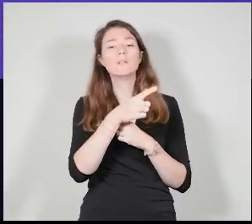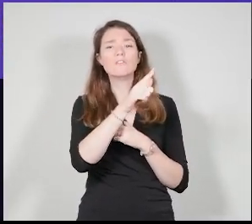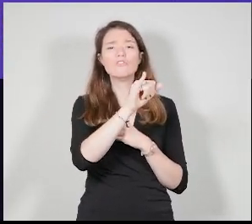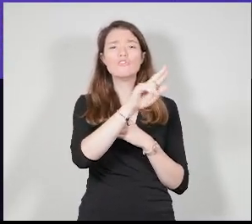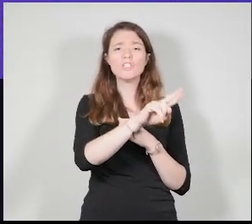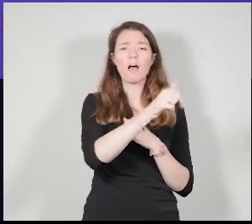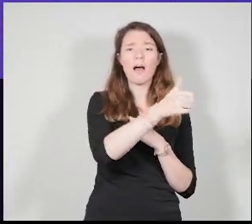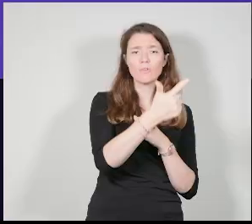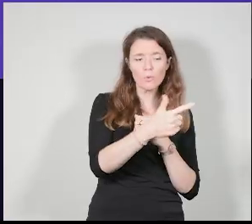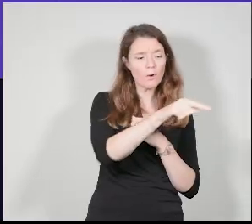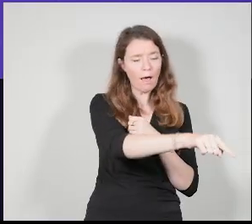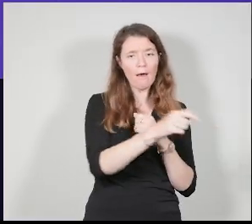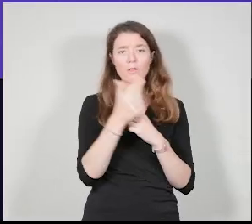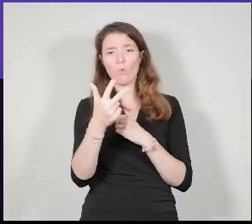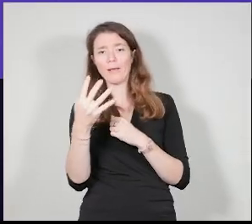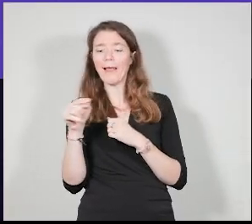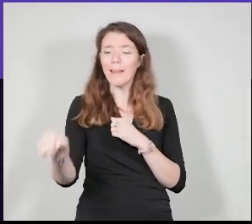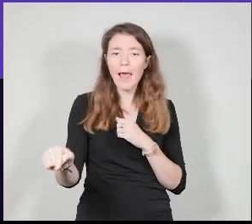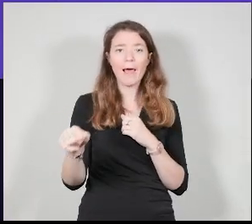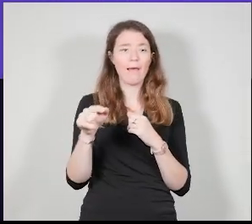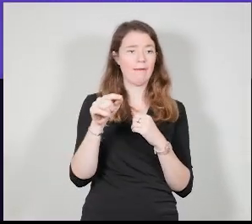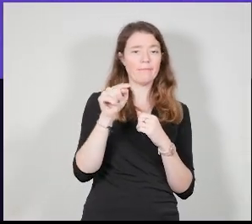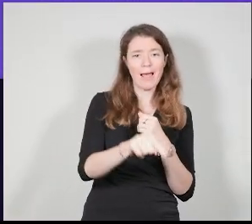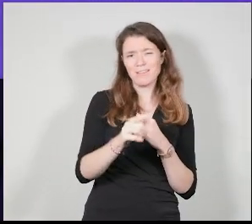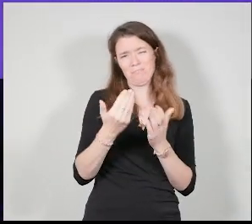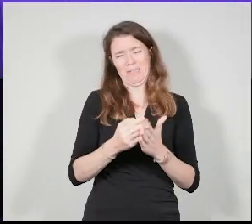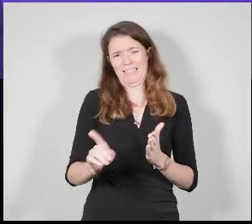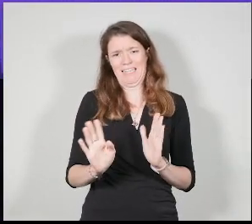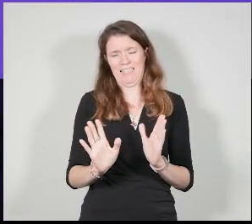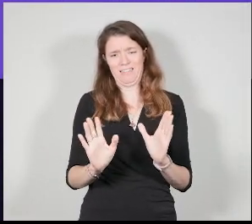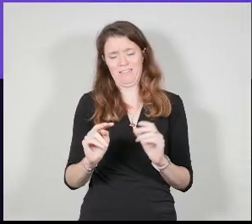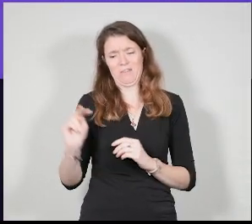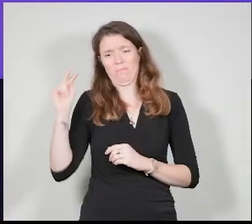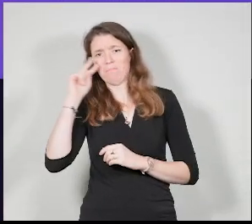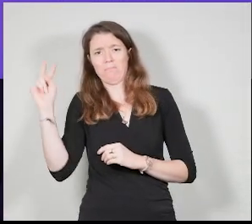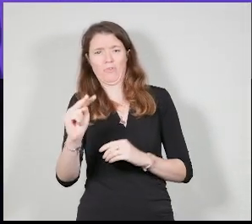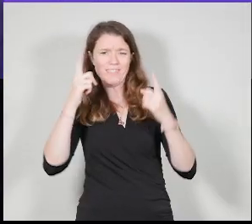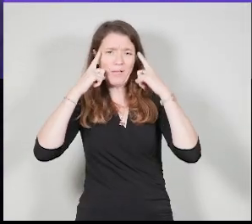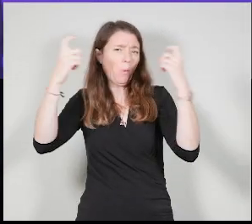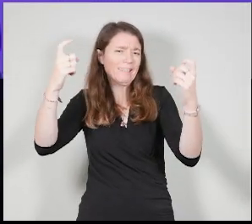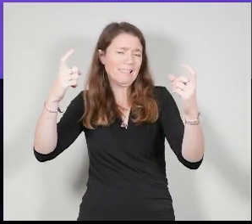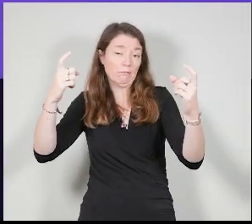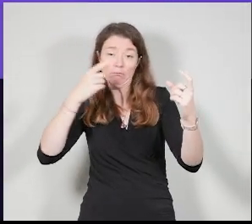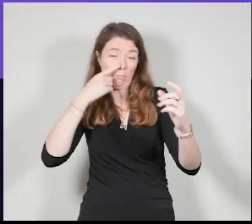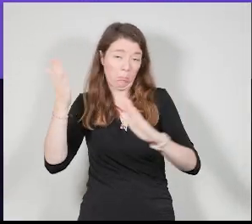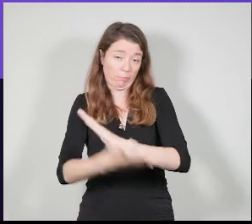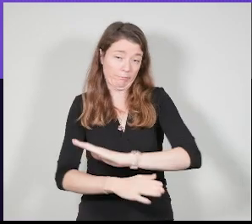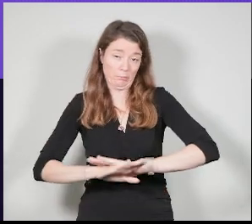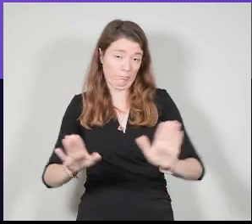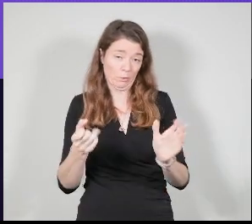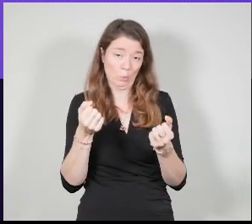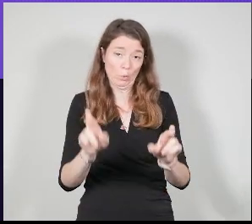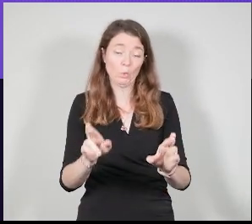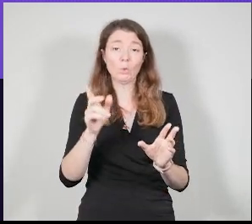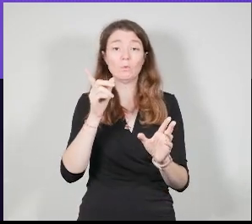les mettre là, les GIR 3, 4, on les mettra là, et puis ceux qui seront comme ça. Ça, c'est une approche théorique vouée à l'échec, puisque